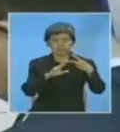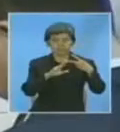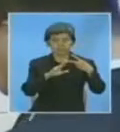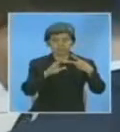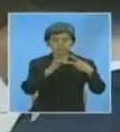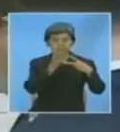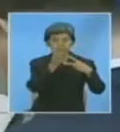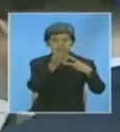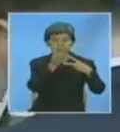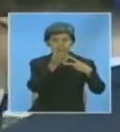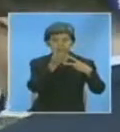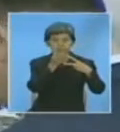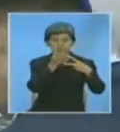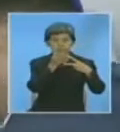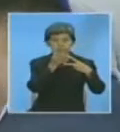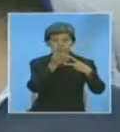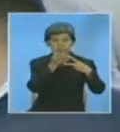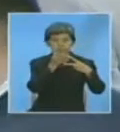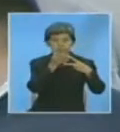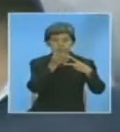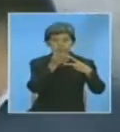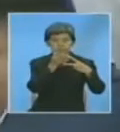จงรัก